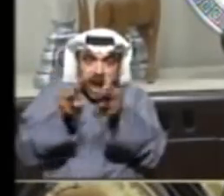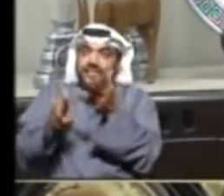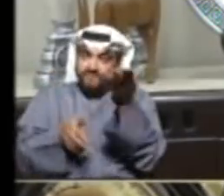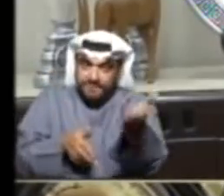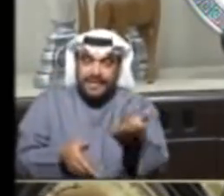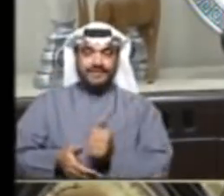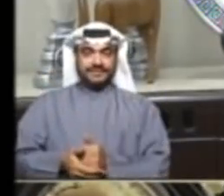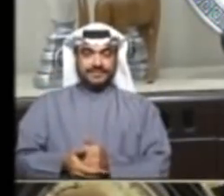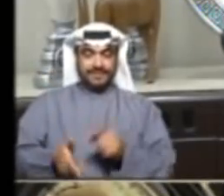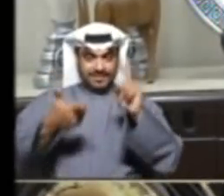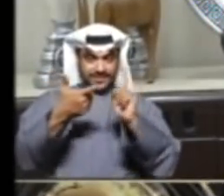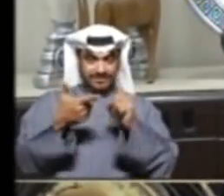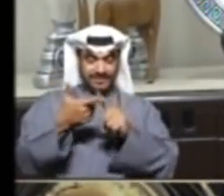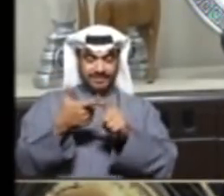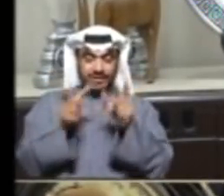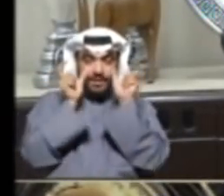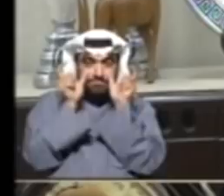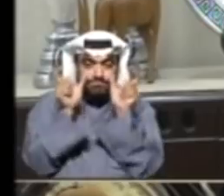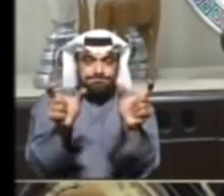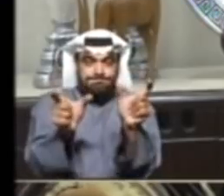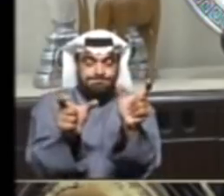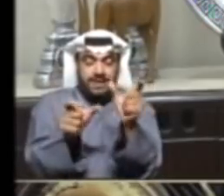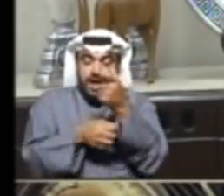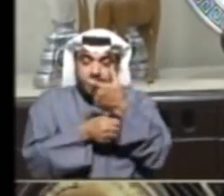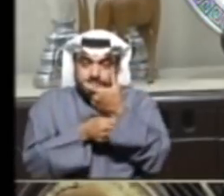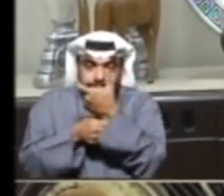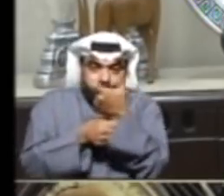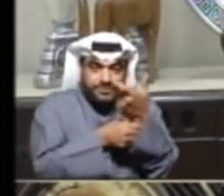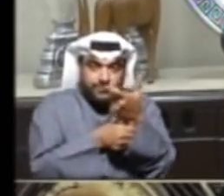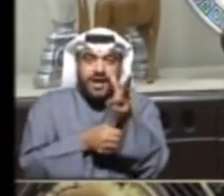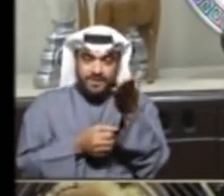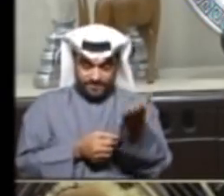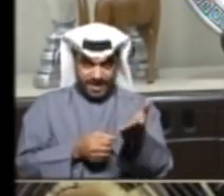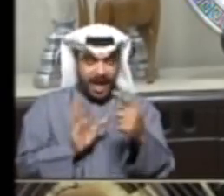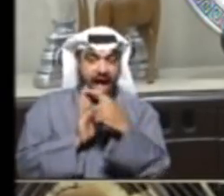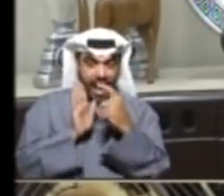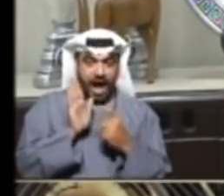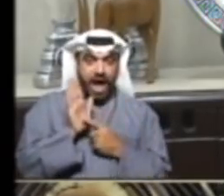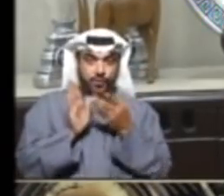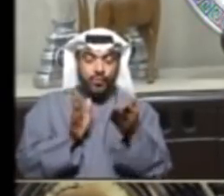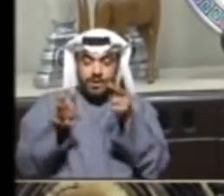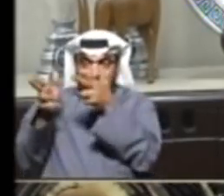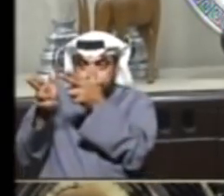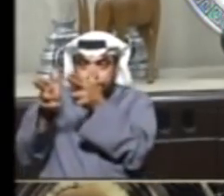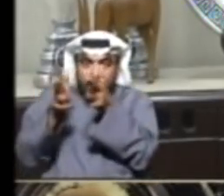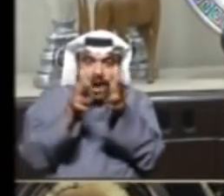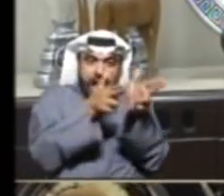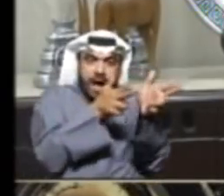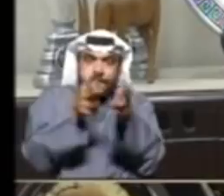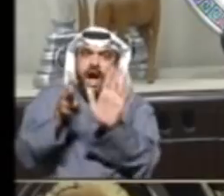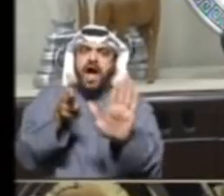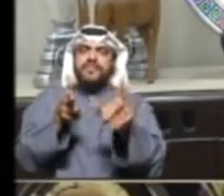الحكومية. الحراسة نفس الحال، عندنا احنا قانون 61/2015 الخاص بمراقبات الكاميرات المراقبة.